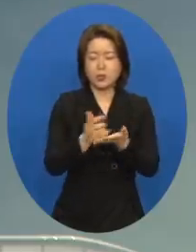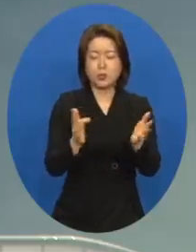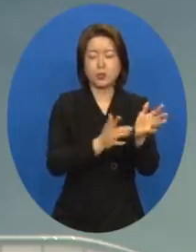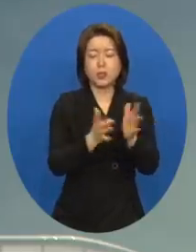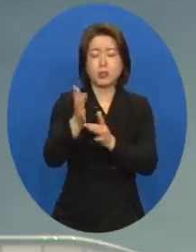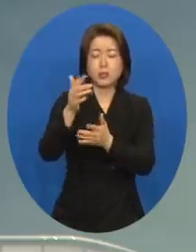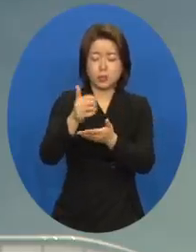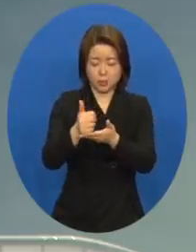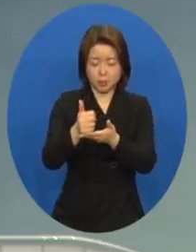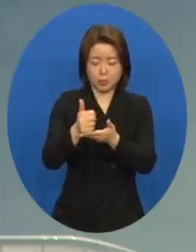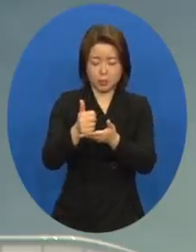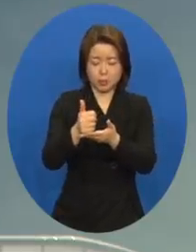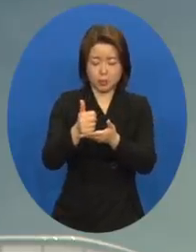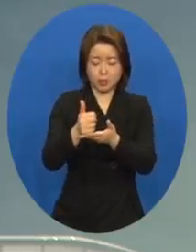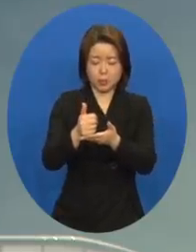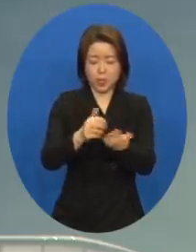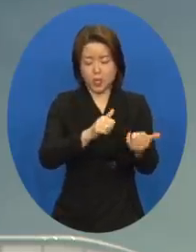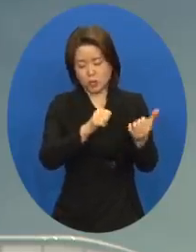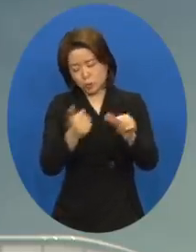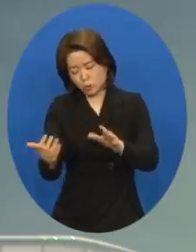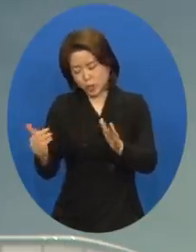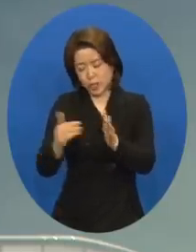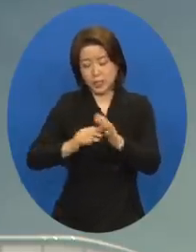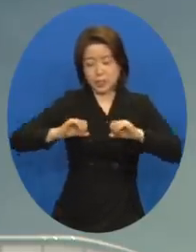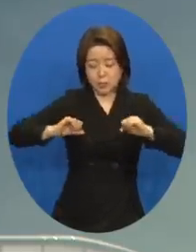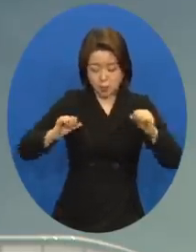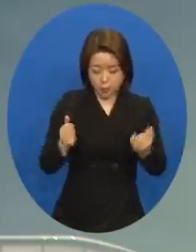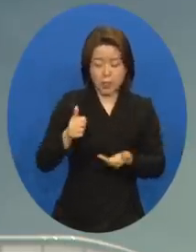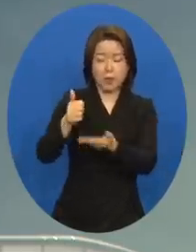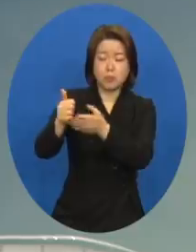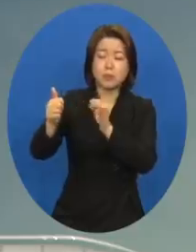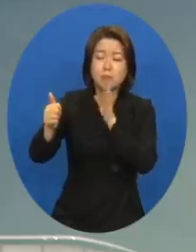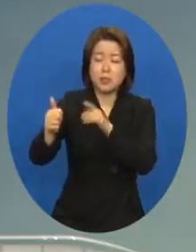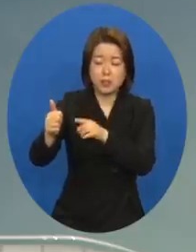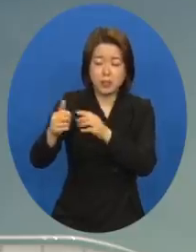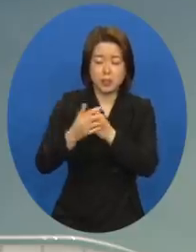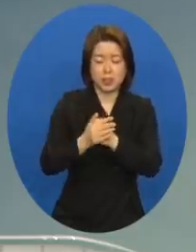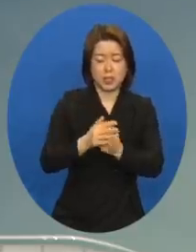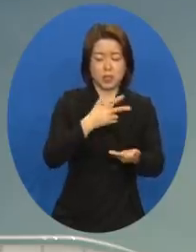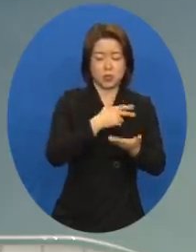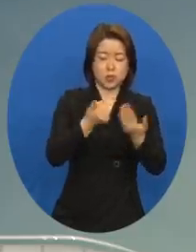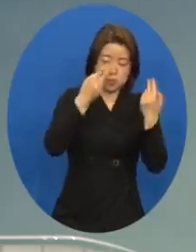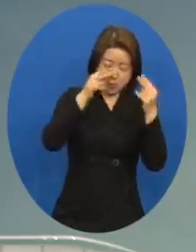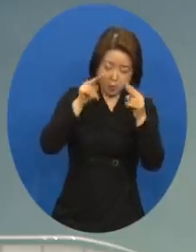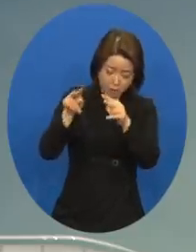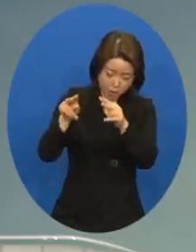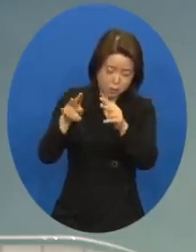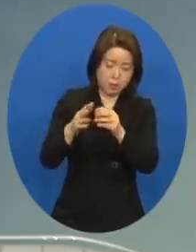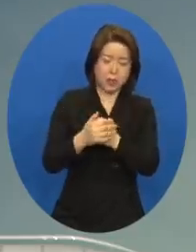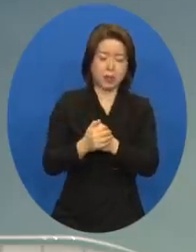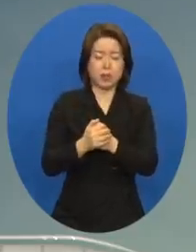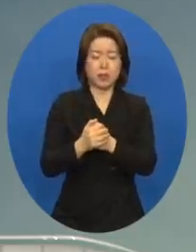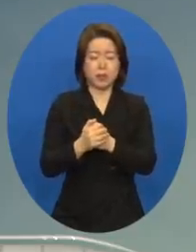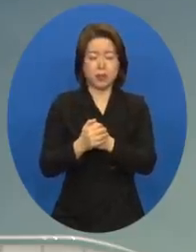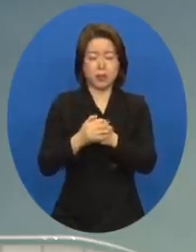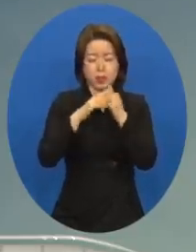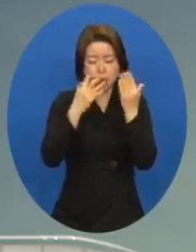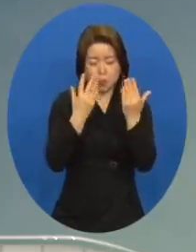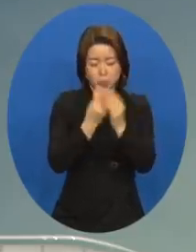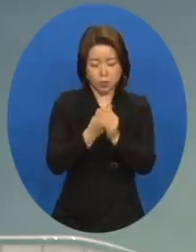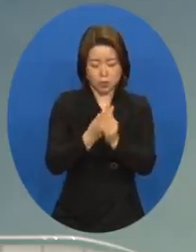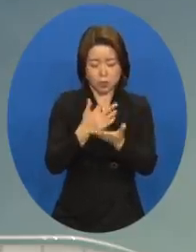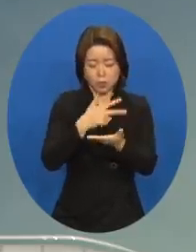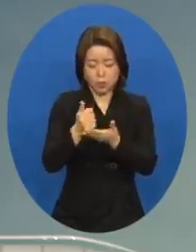예수님께서 죽기까지 복종하신 분이시니 주님만 바라보며 온전히